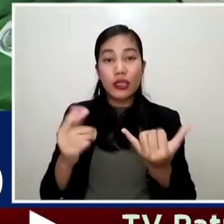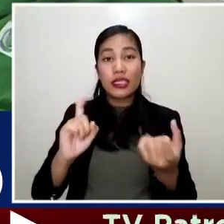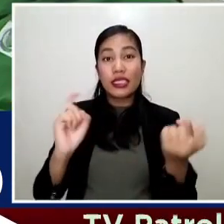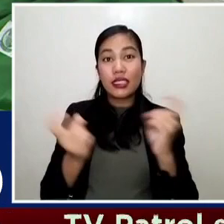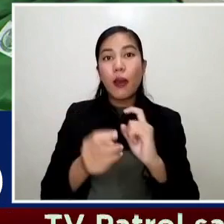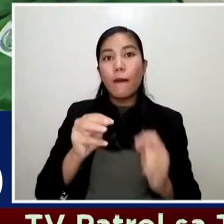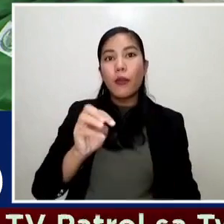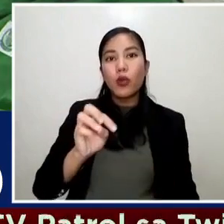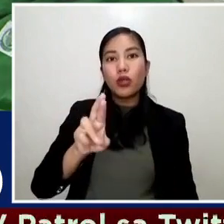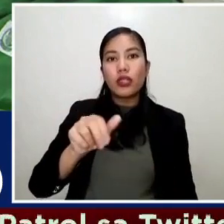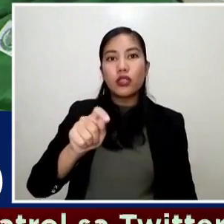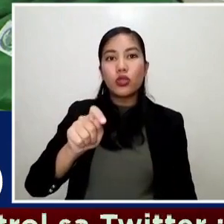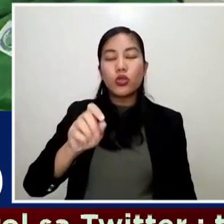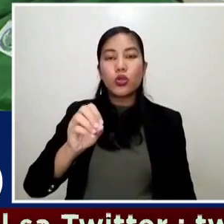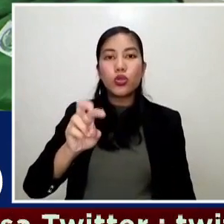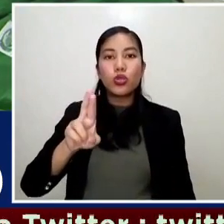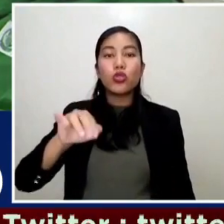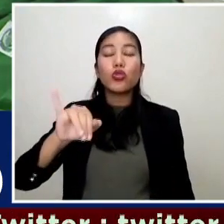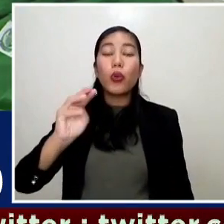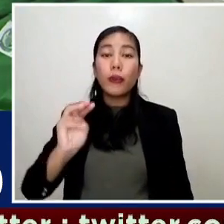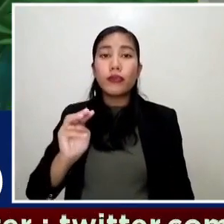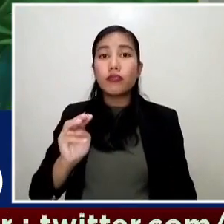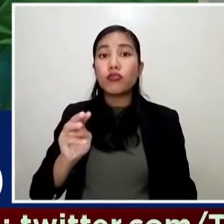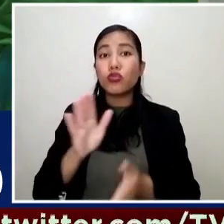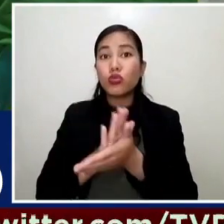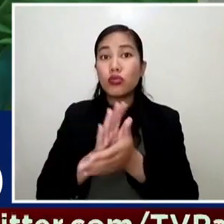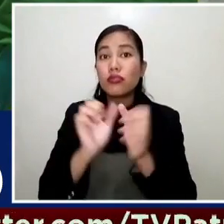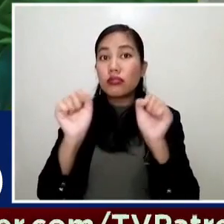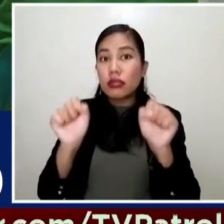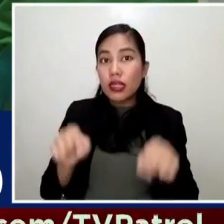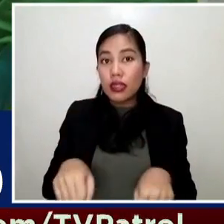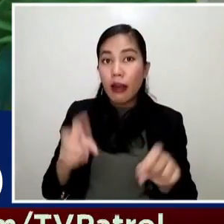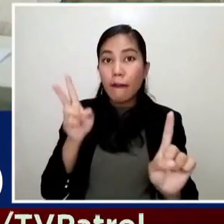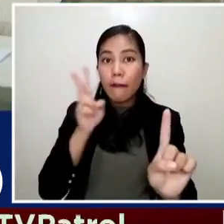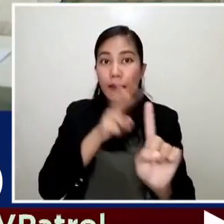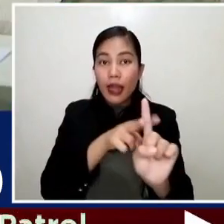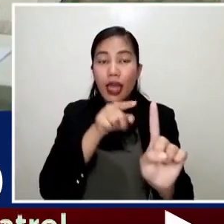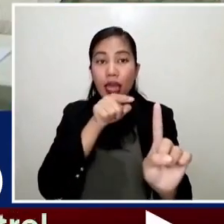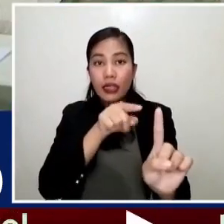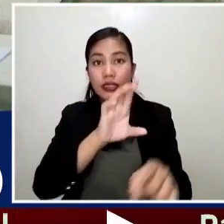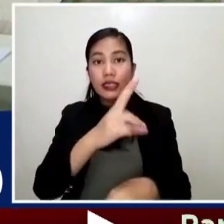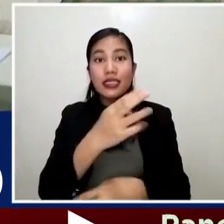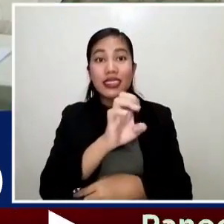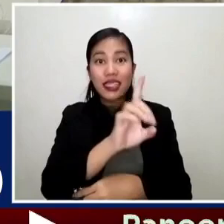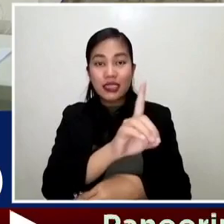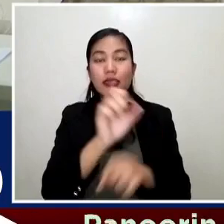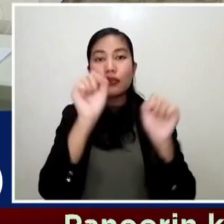ang mga eskwelahan sa CHED na mag-aapruba ng kanilang full 4-year